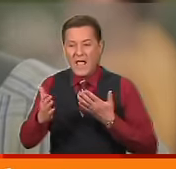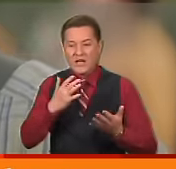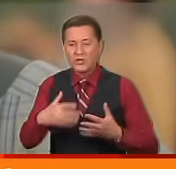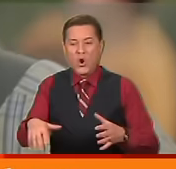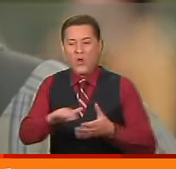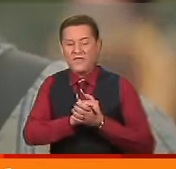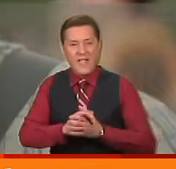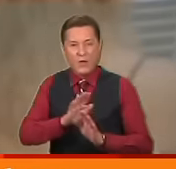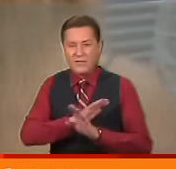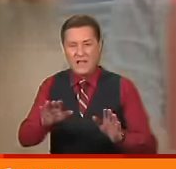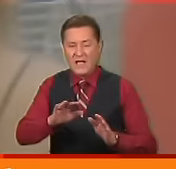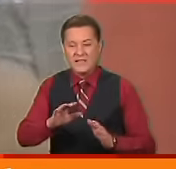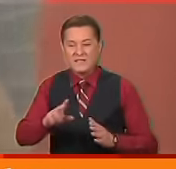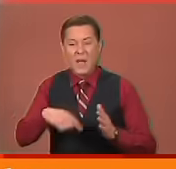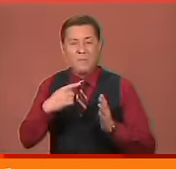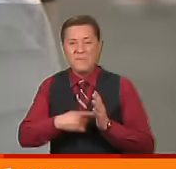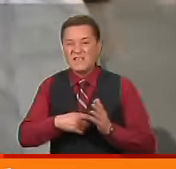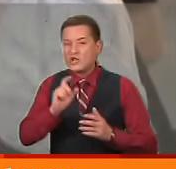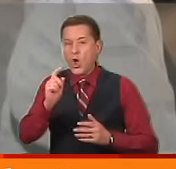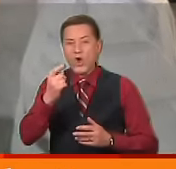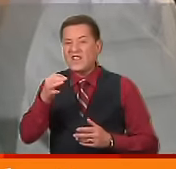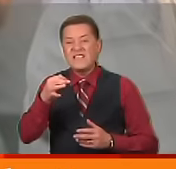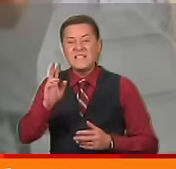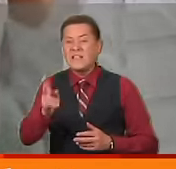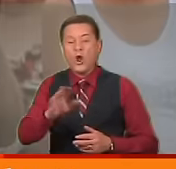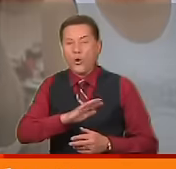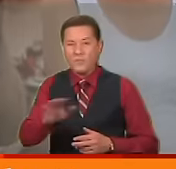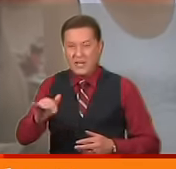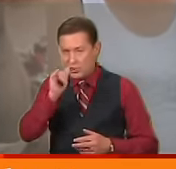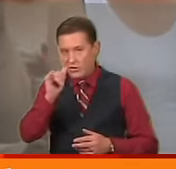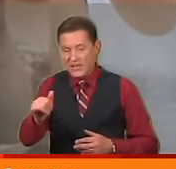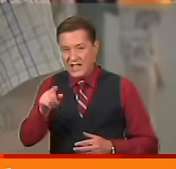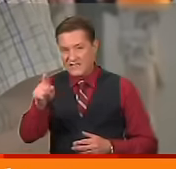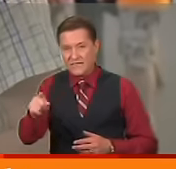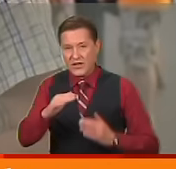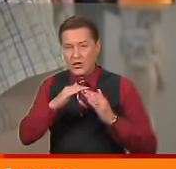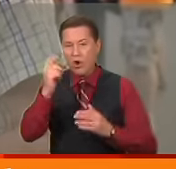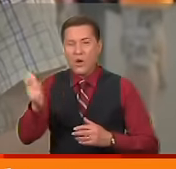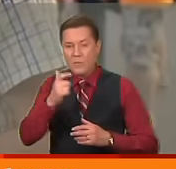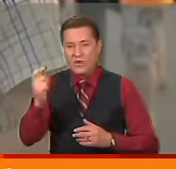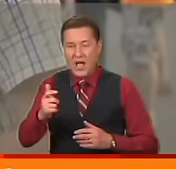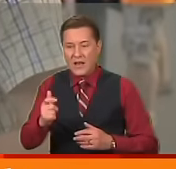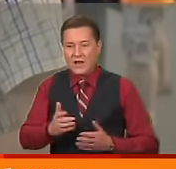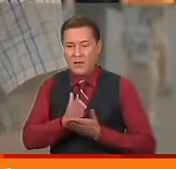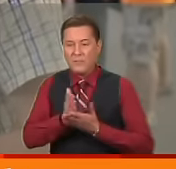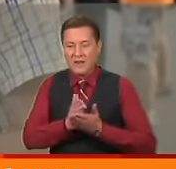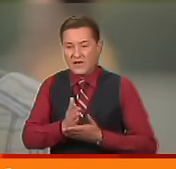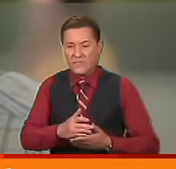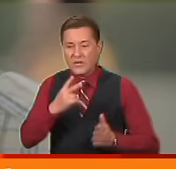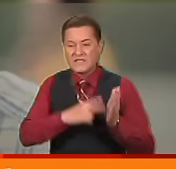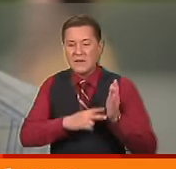об'єднаються, місто більше ані копійки не дасть у їхню комунальну прірву. «Халява Стоп», да, и